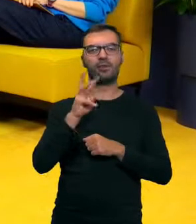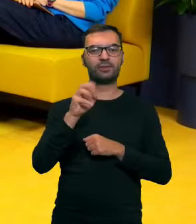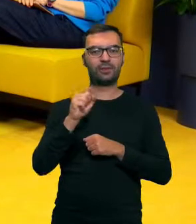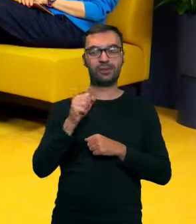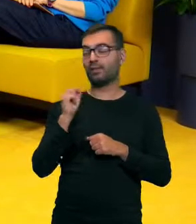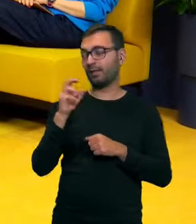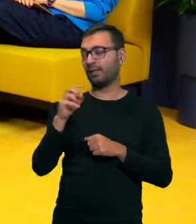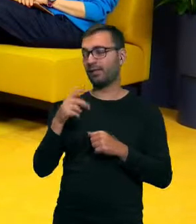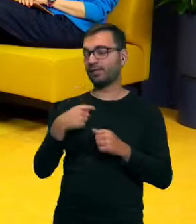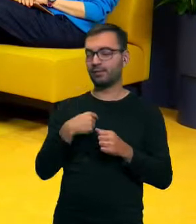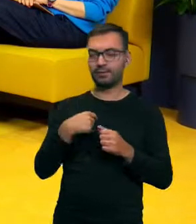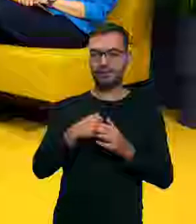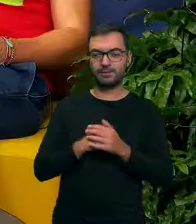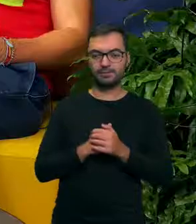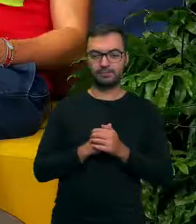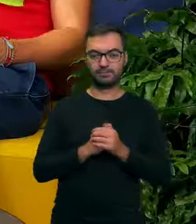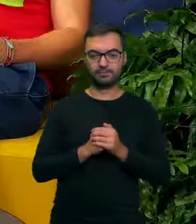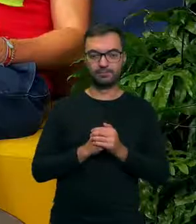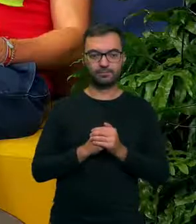No tak, ja